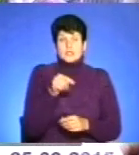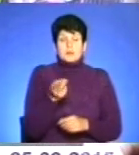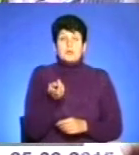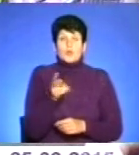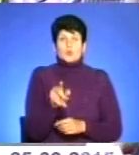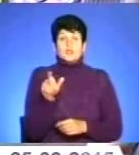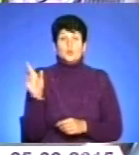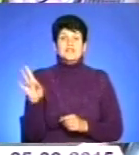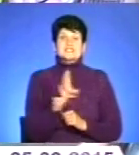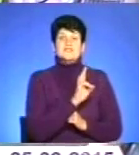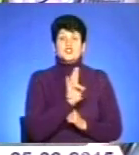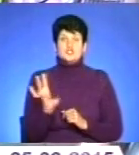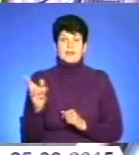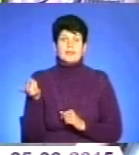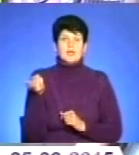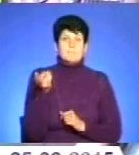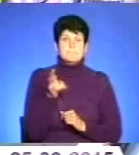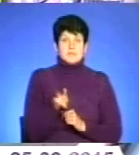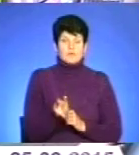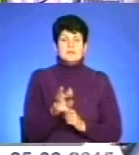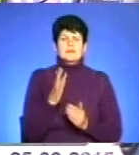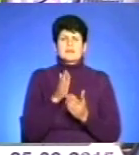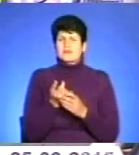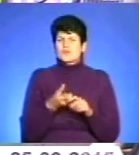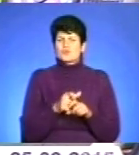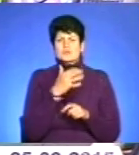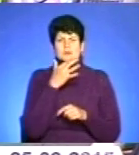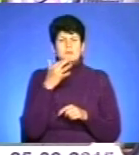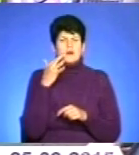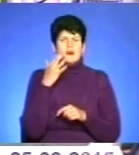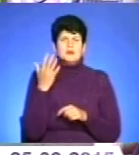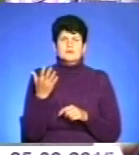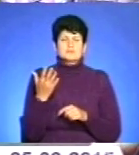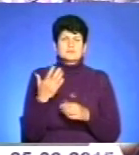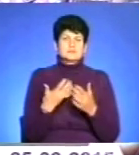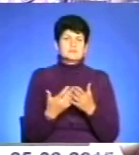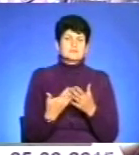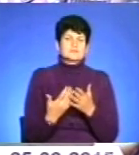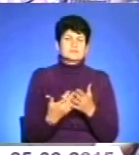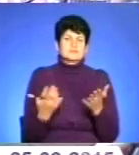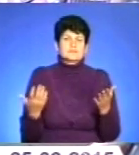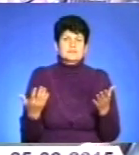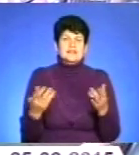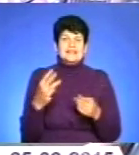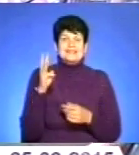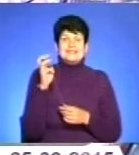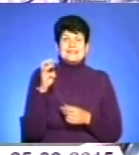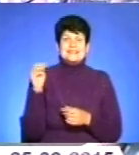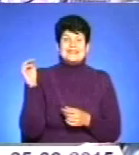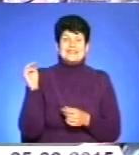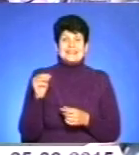люди, священники приходять, є дуже багато, фактично, я десь, певно, до 300